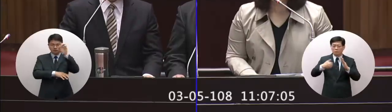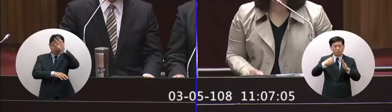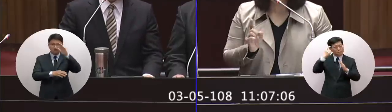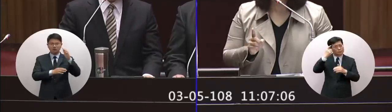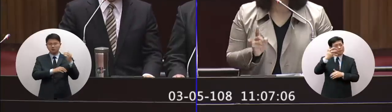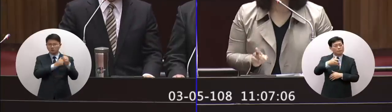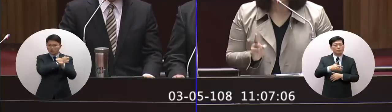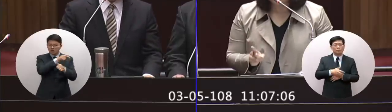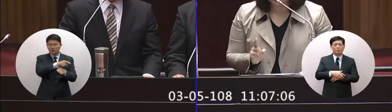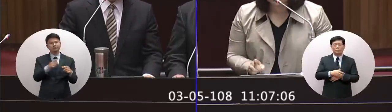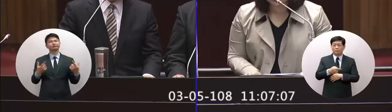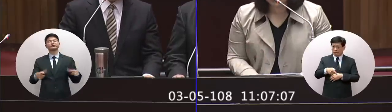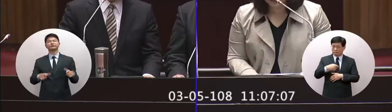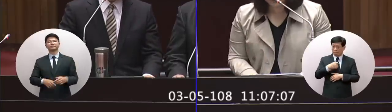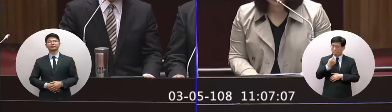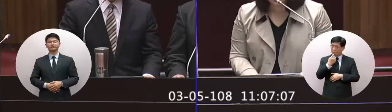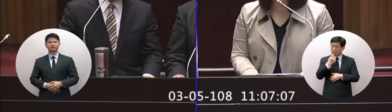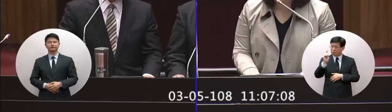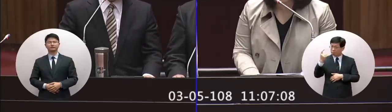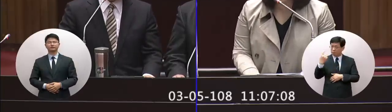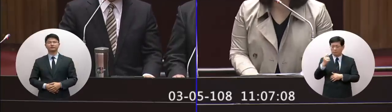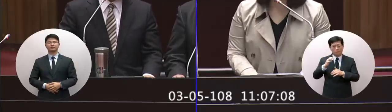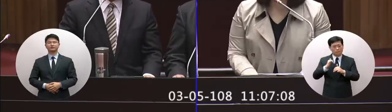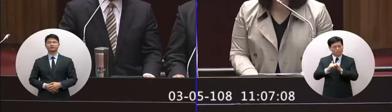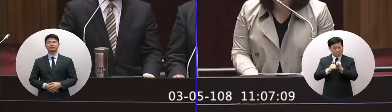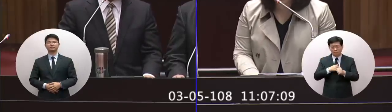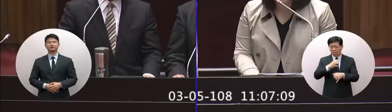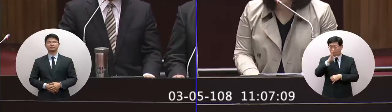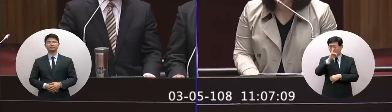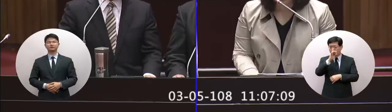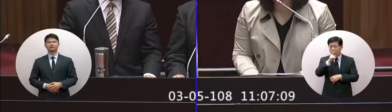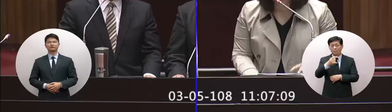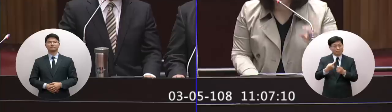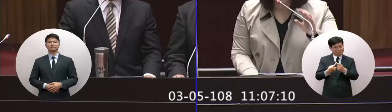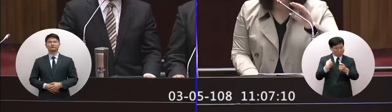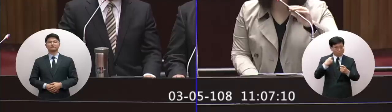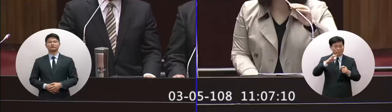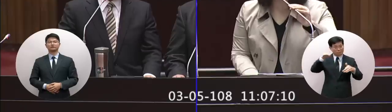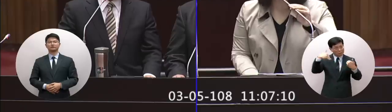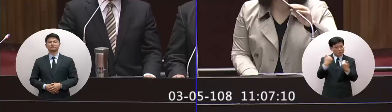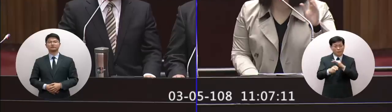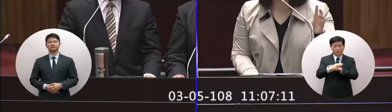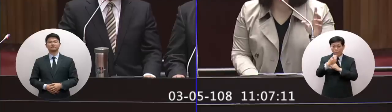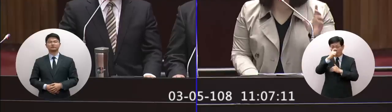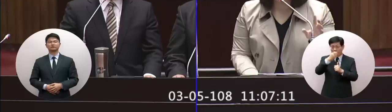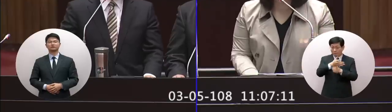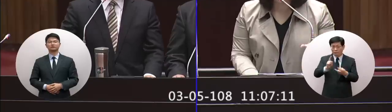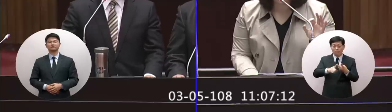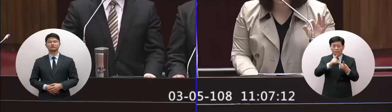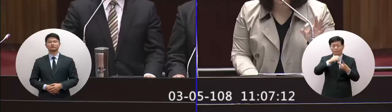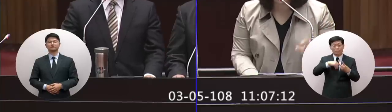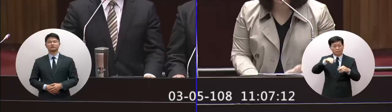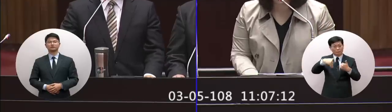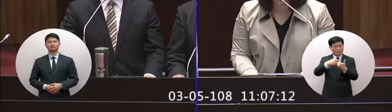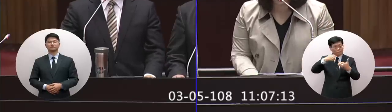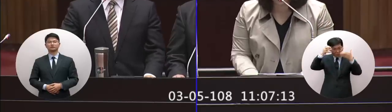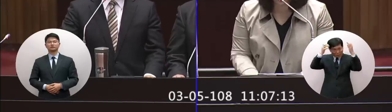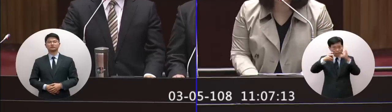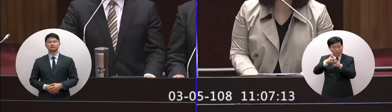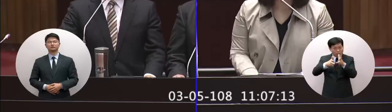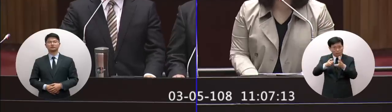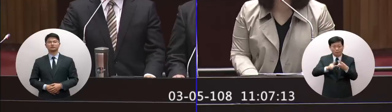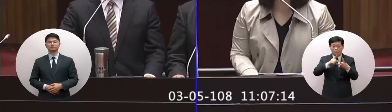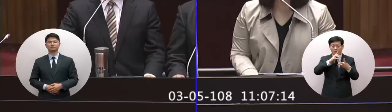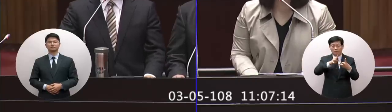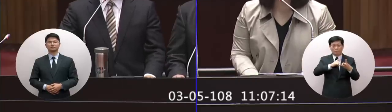想请问，就是说为什么会有这样一个质疑？外界会有这样一个质疑哦，因为去年反空污、反深澳，或者是以核养绿的这三个公投